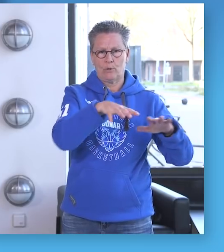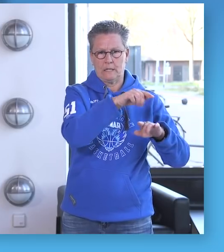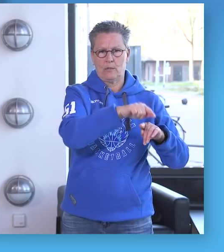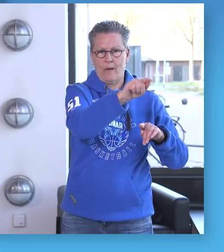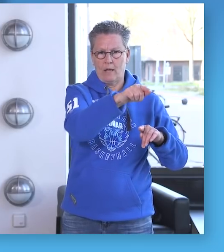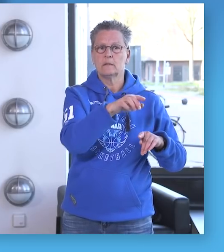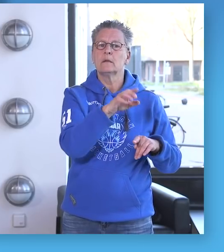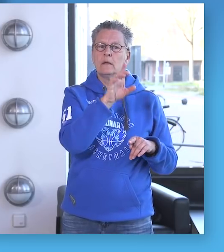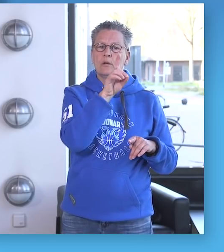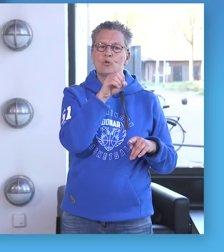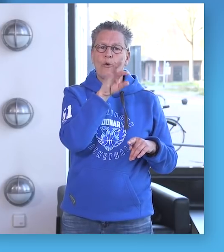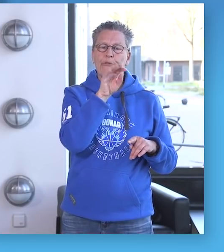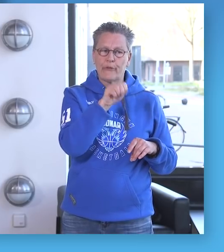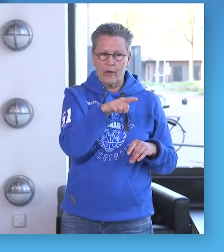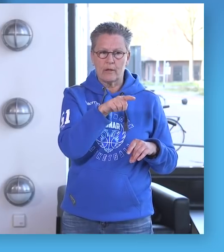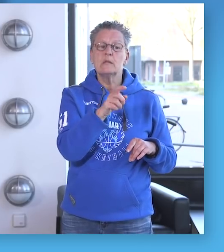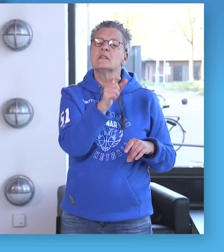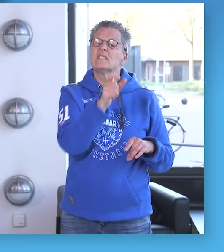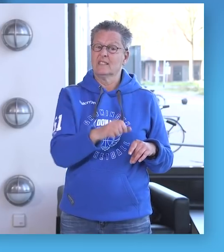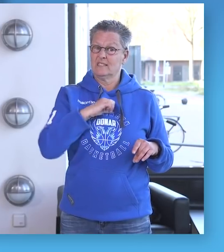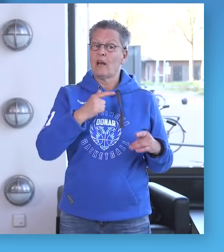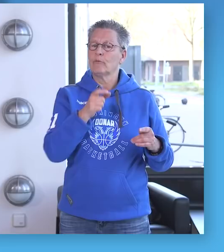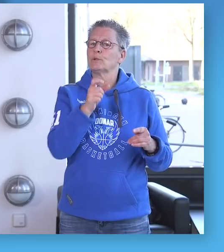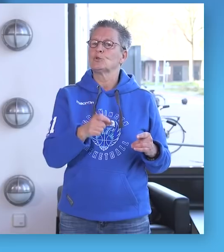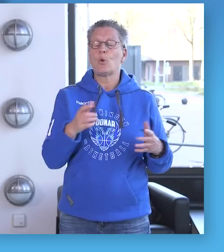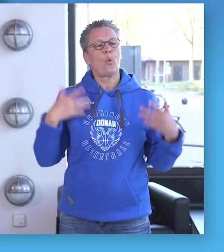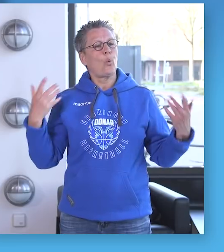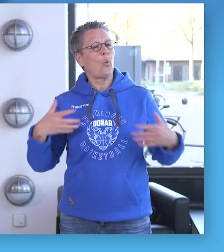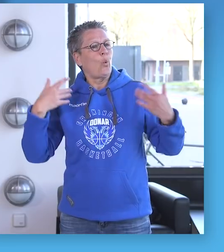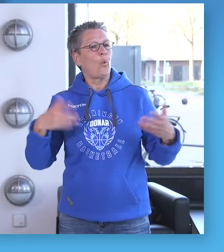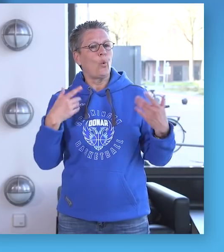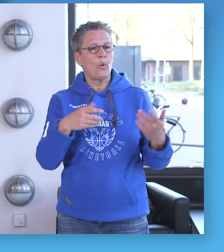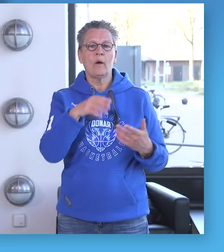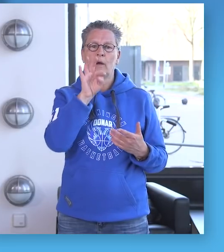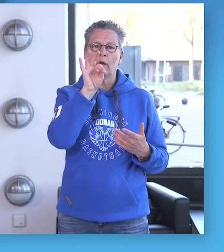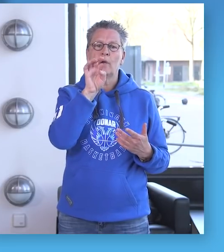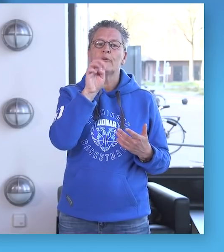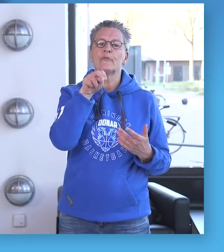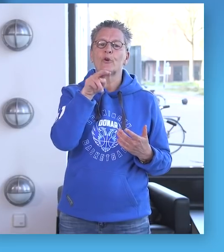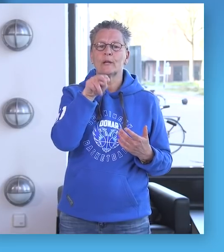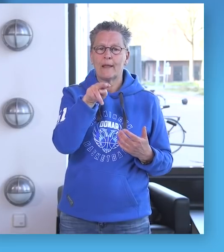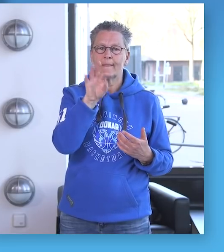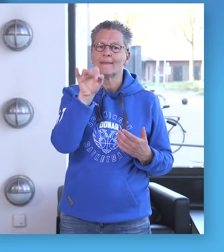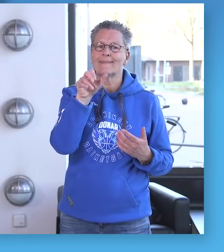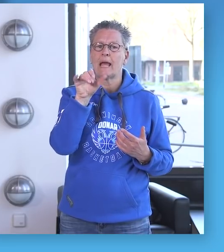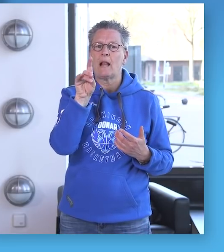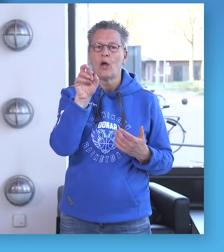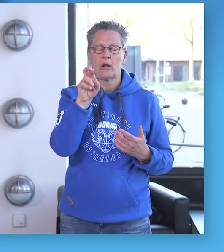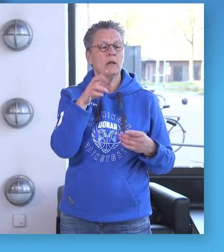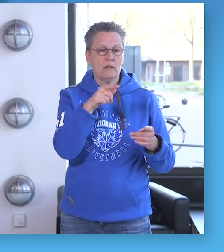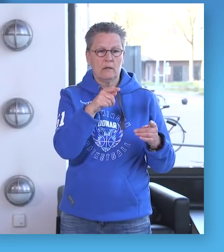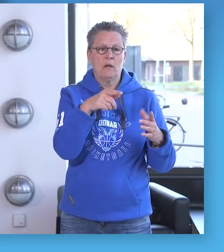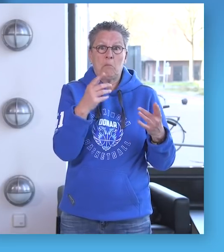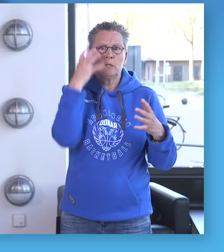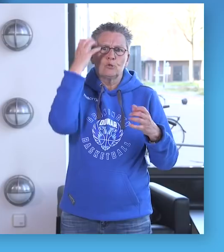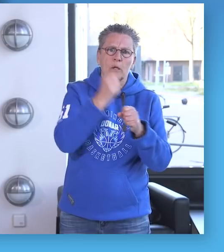Donte is ook wel een beetje een opgeruimd persoon. Dus die gaat er op een andere manier mee om dan Vernon Taylor. Die zich wat meer zorgen maakt over